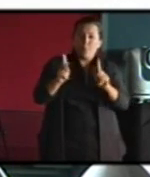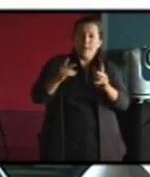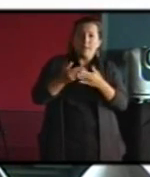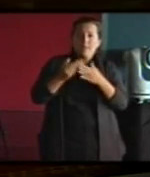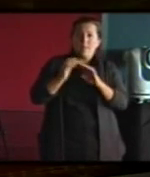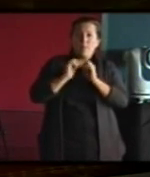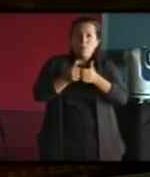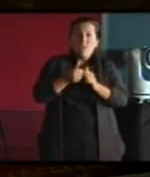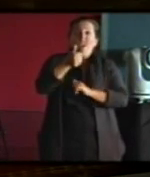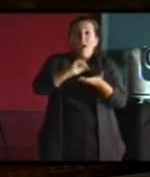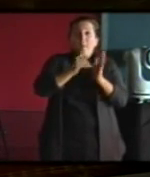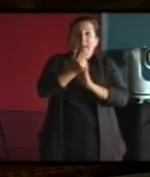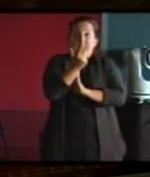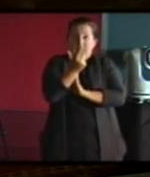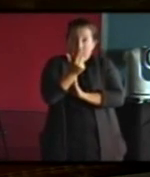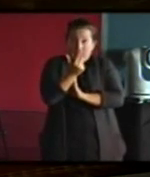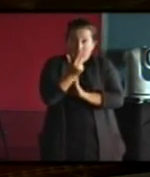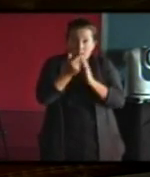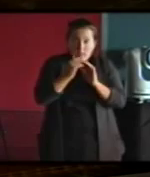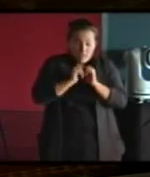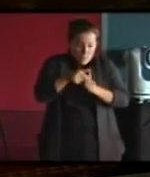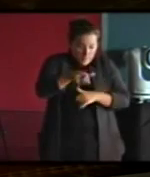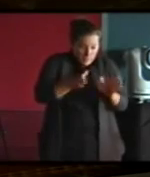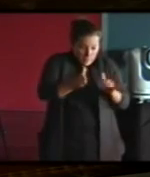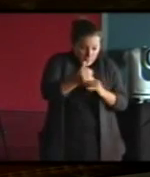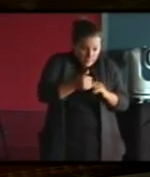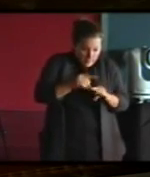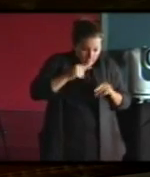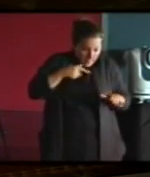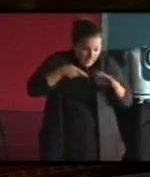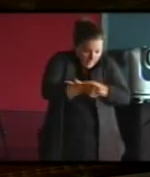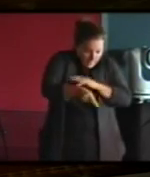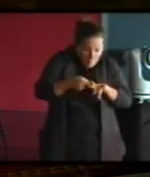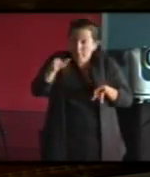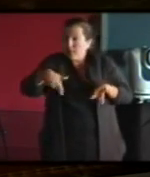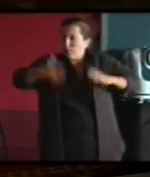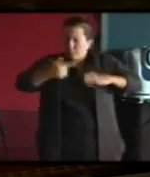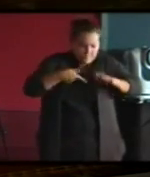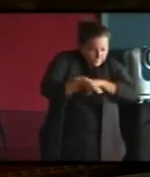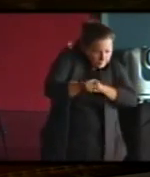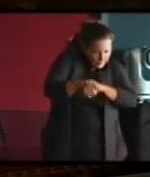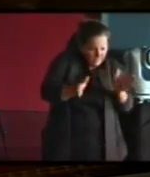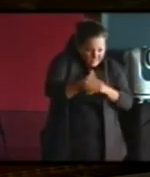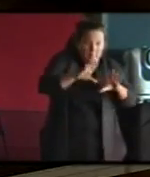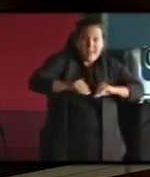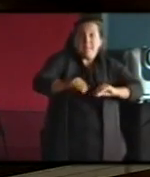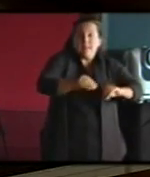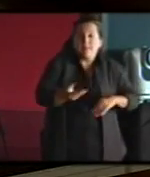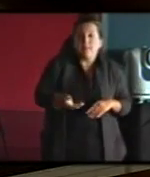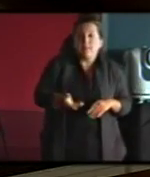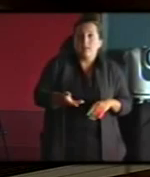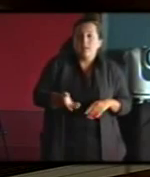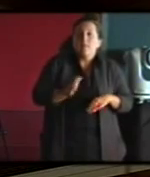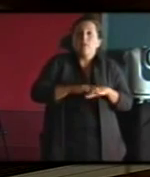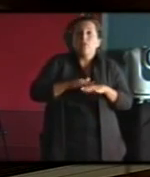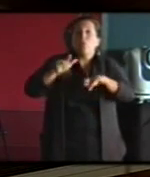subventionner le mètre carré d'habitation et pas la personne qui va les occuper. Or, tout mètre carré de bureau, tout mètre carré, il n'y a